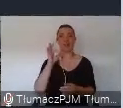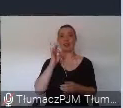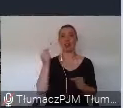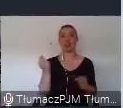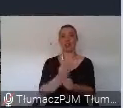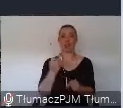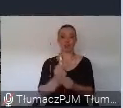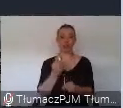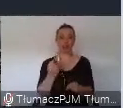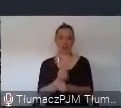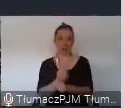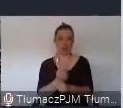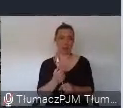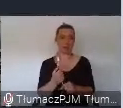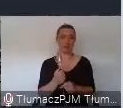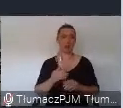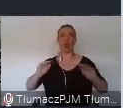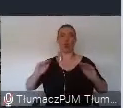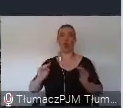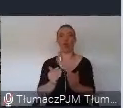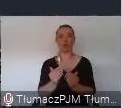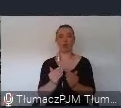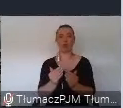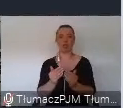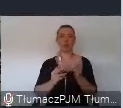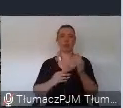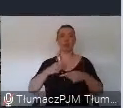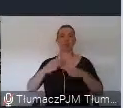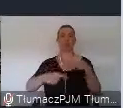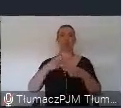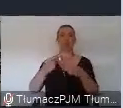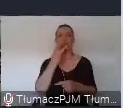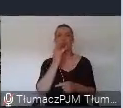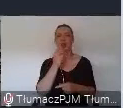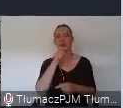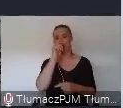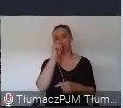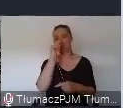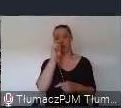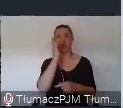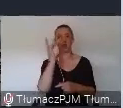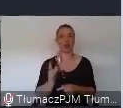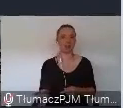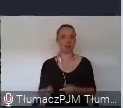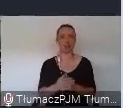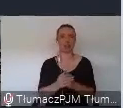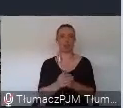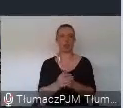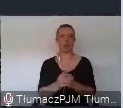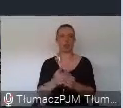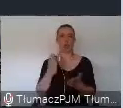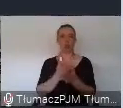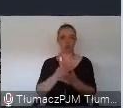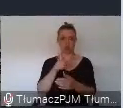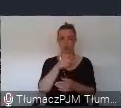obniżanie emisyjności gazu. Tutaj wspomnę, co to znaczy obniżanie emisyjności gazu. No, na pewno znane są już Państwu inicjatywy